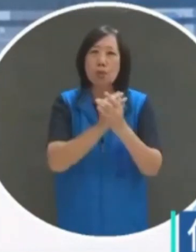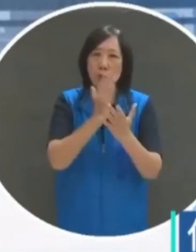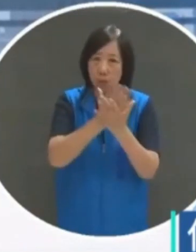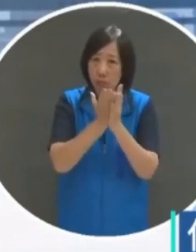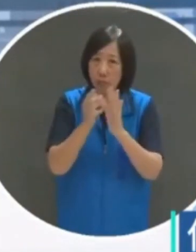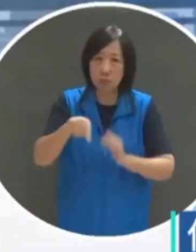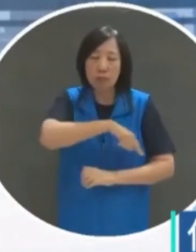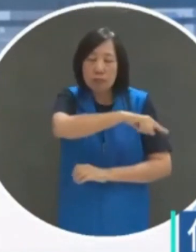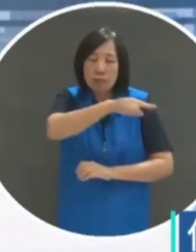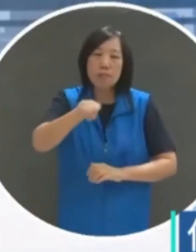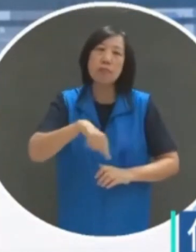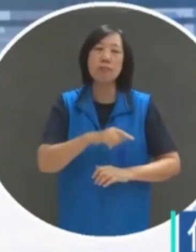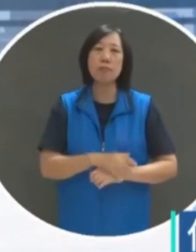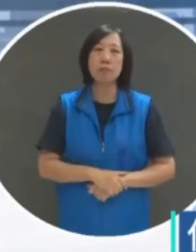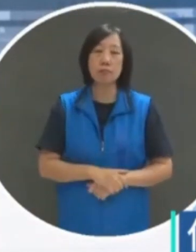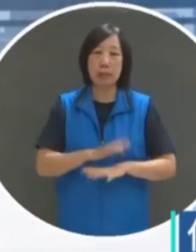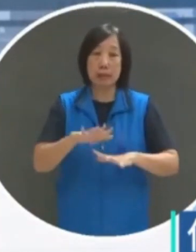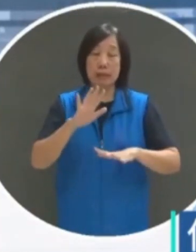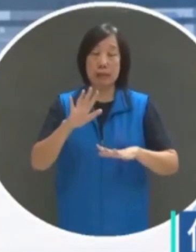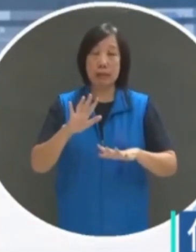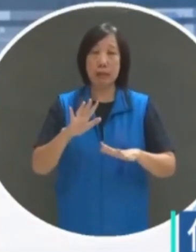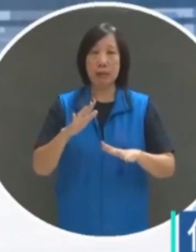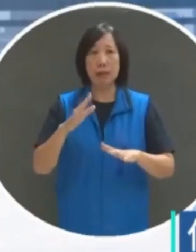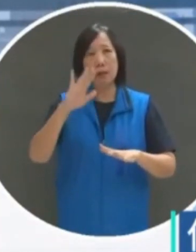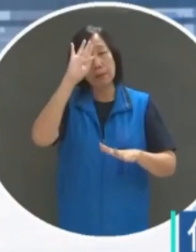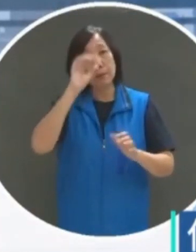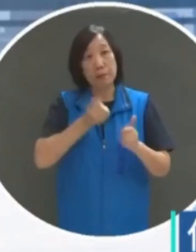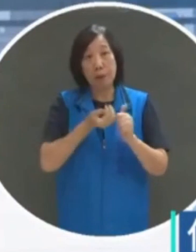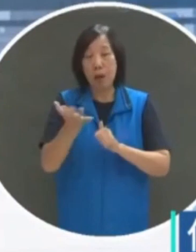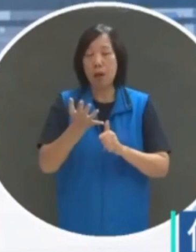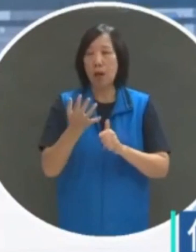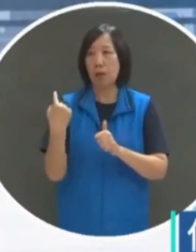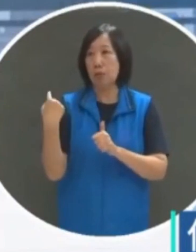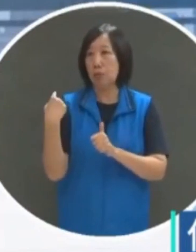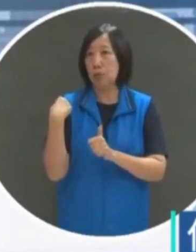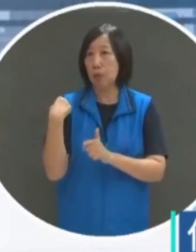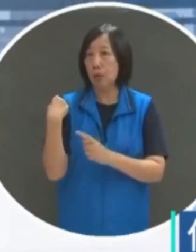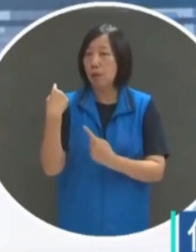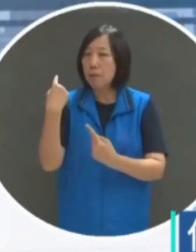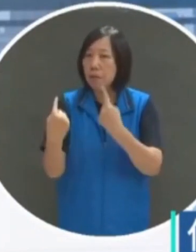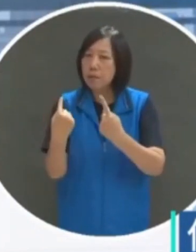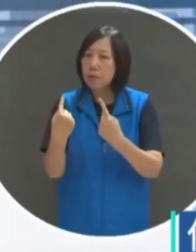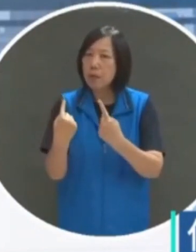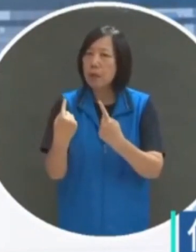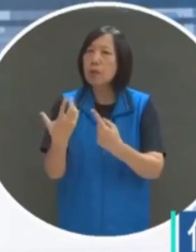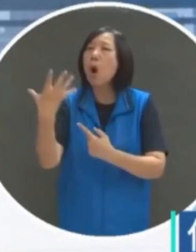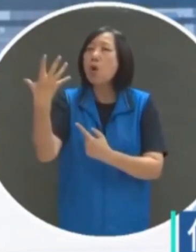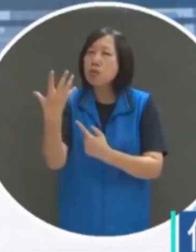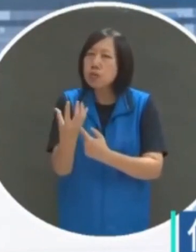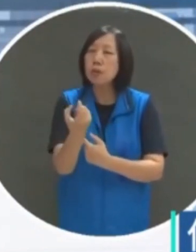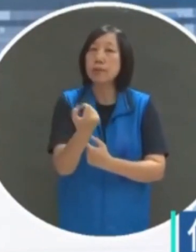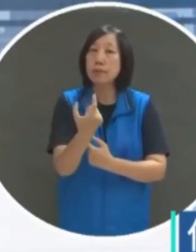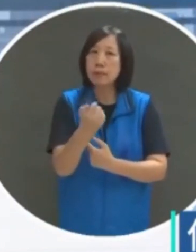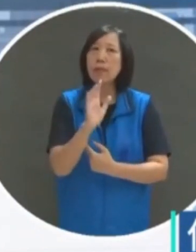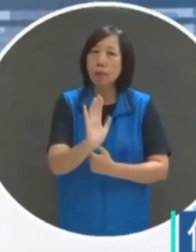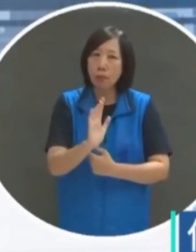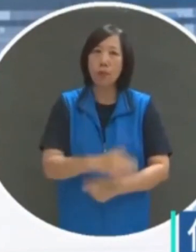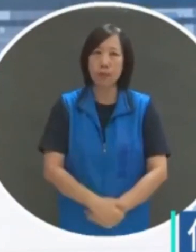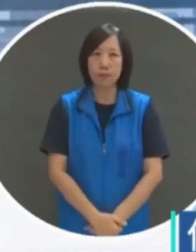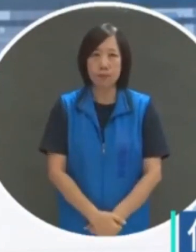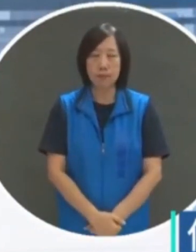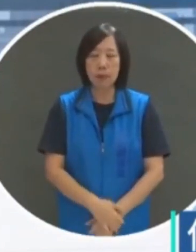务必一定要把防疫做到位。至于其他的各区，不管从新店、新庄、土城、芦